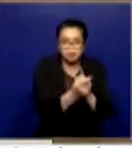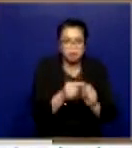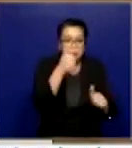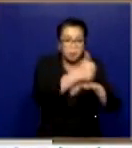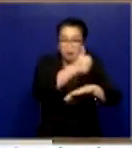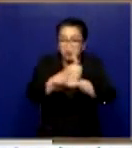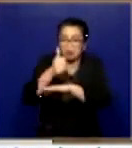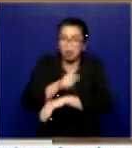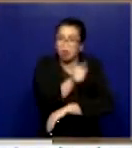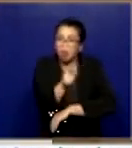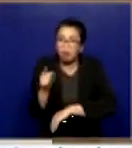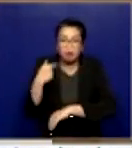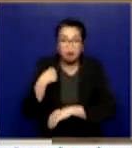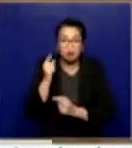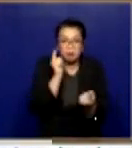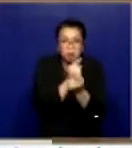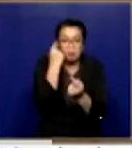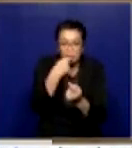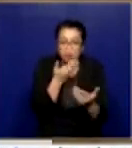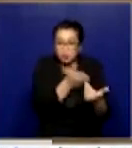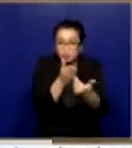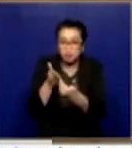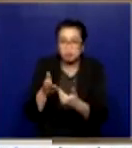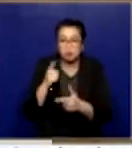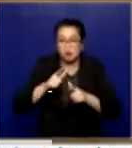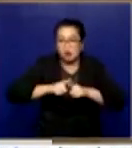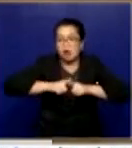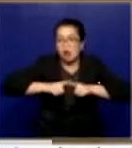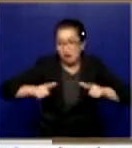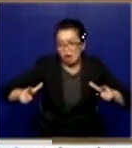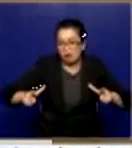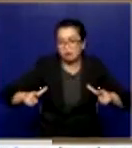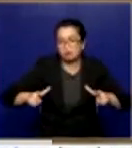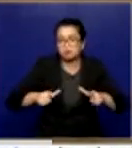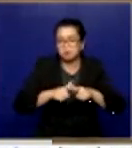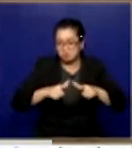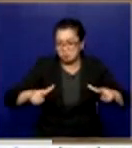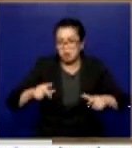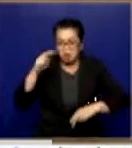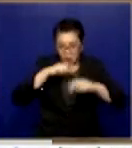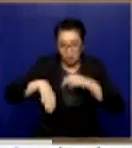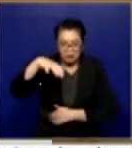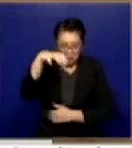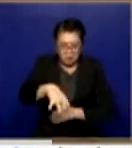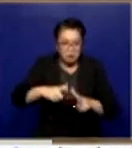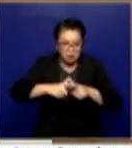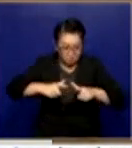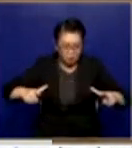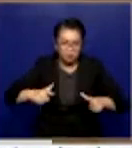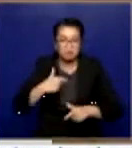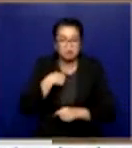ละบทมีมุกจะต้องหาฐานที่กลางๆแล้วกันนะผมว่าจะไม่ว่าทำได้นะครับผมพูดให้มัน